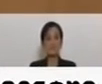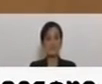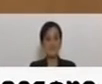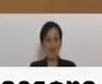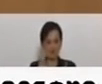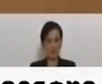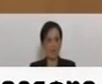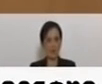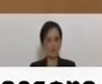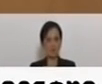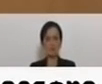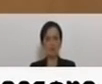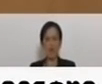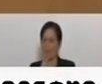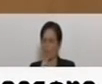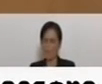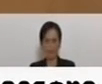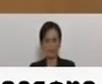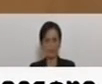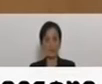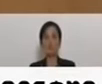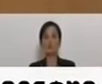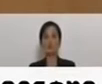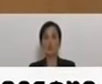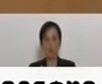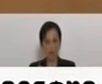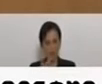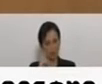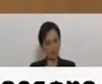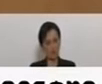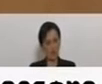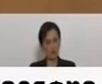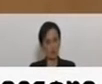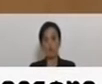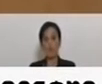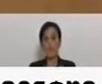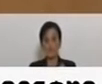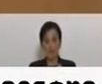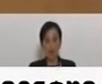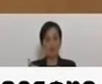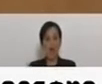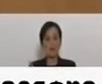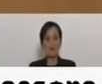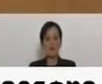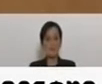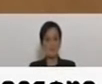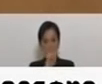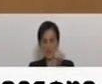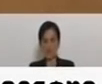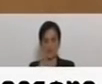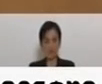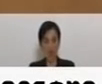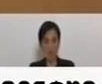დამაზიანებელი და უპატიებელი. ჩვენ კარგად უნდა გვახსოვდეს, რომ 9 აპრილის გმირები სწორედ